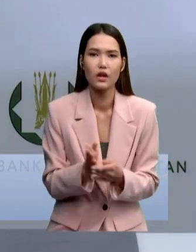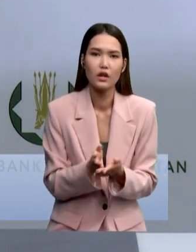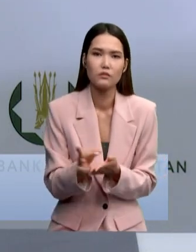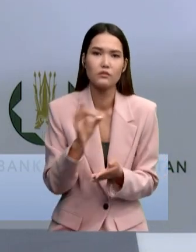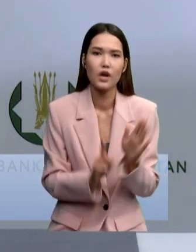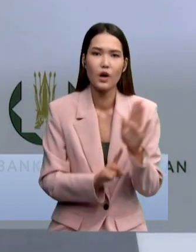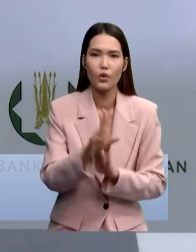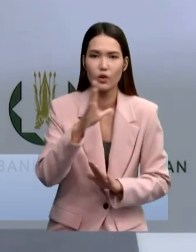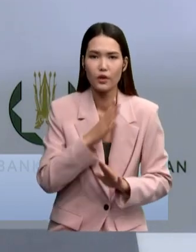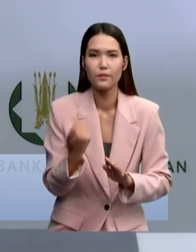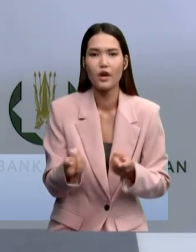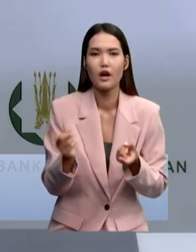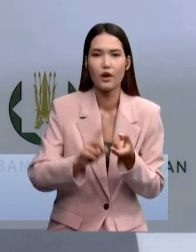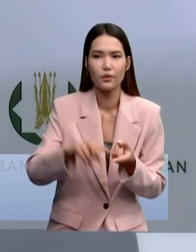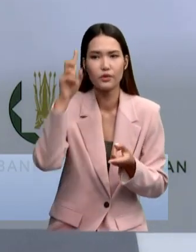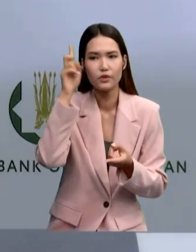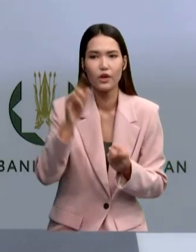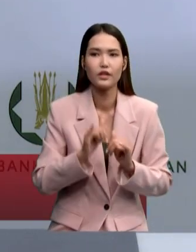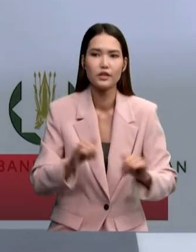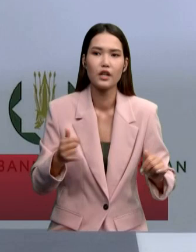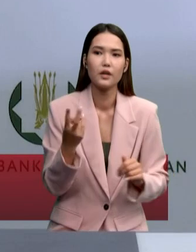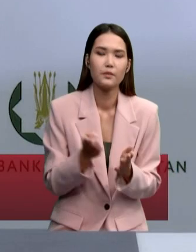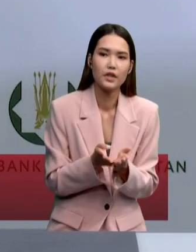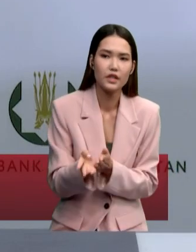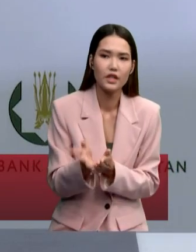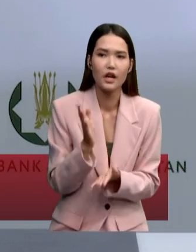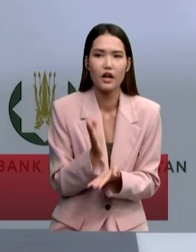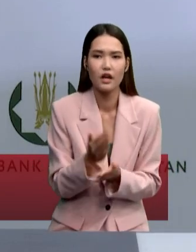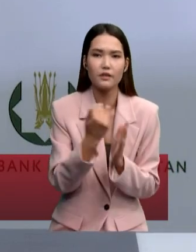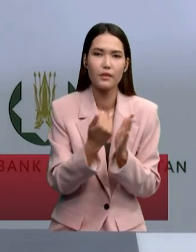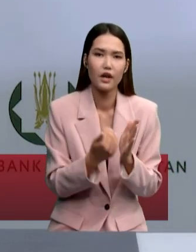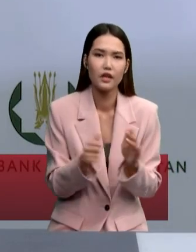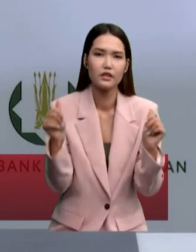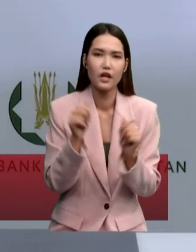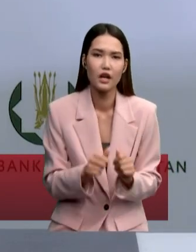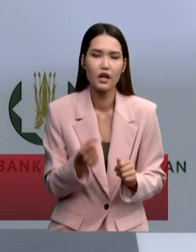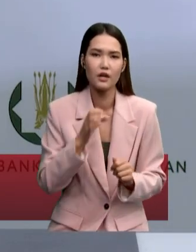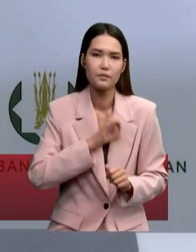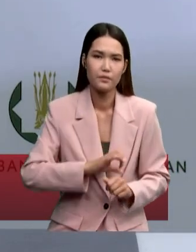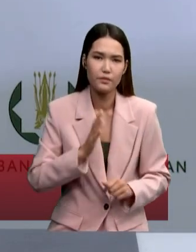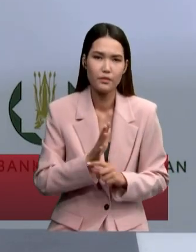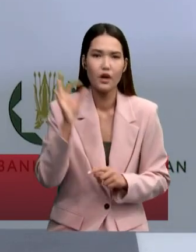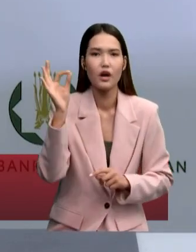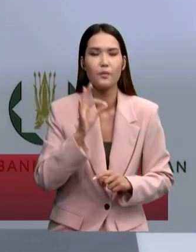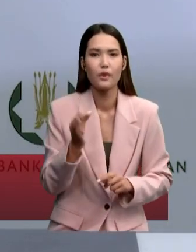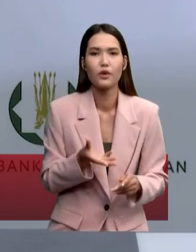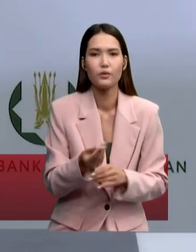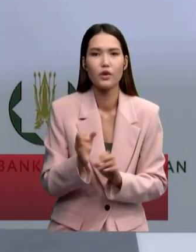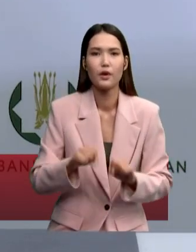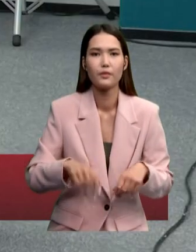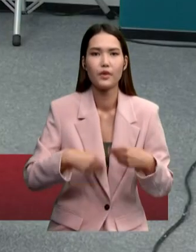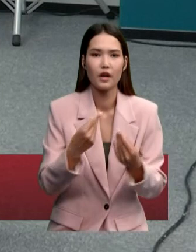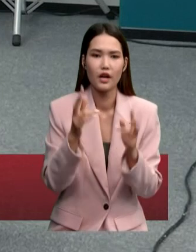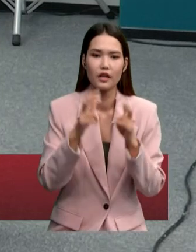жетті. Осыған байланысты Ұлттық банк биылғы жылдың екінші жартысында базалық мөлшерлемені бір қалыпты және байыппен төмендету мүмкіндігін